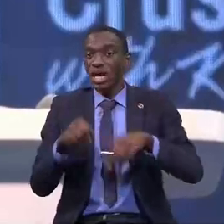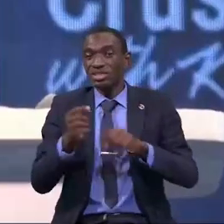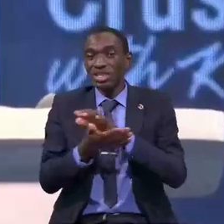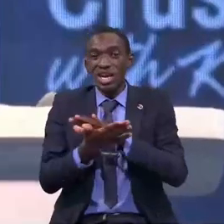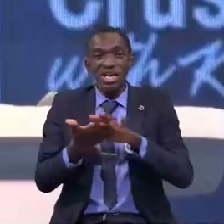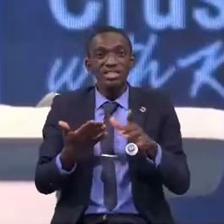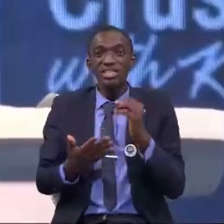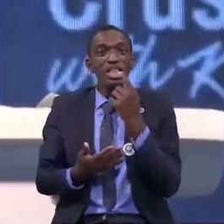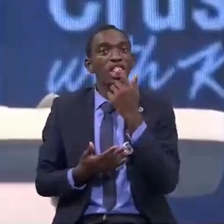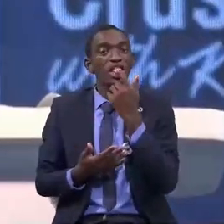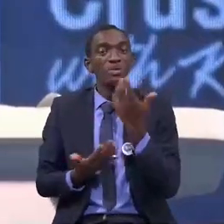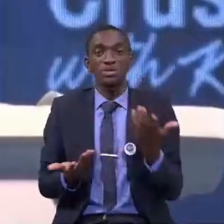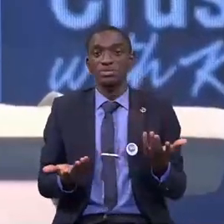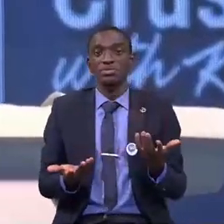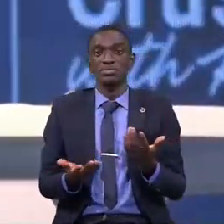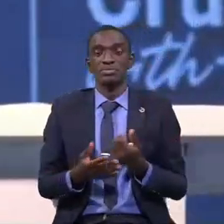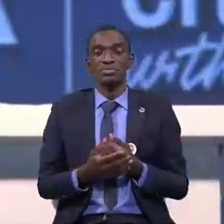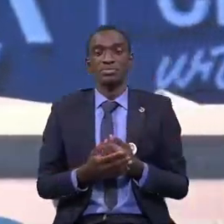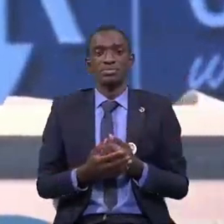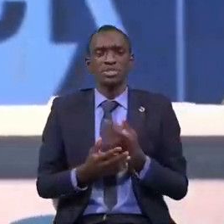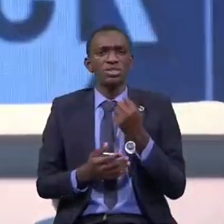La langue ne purifie pas la langue.